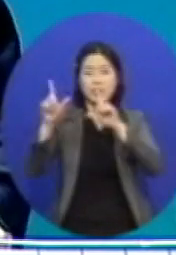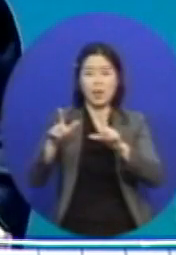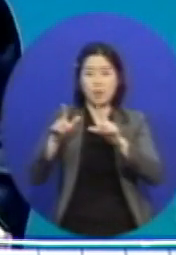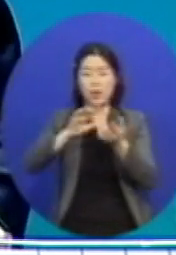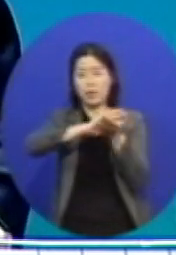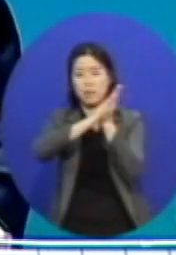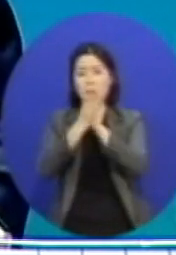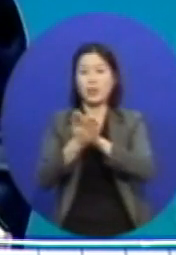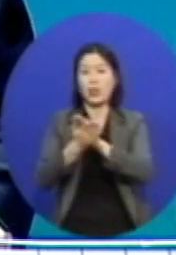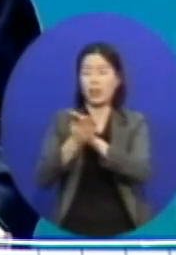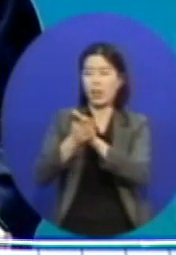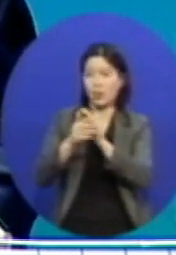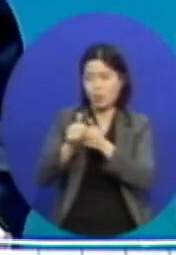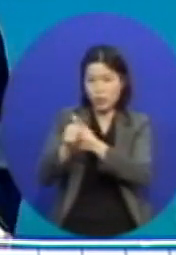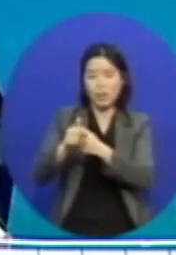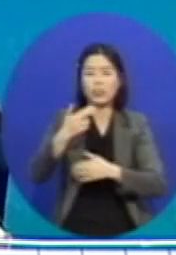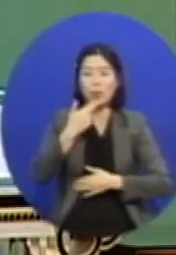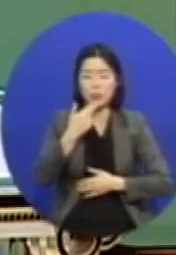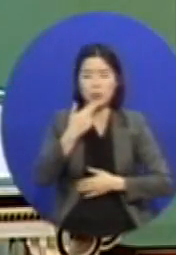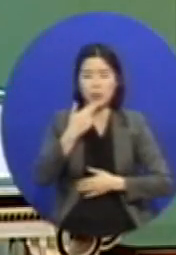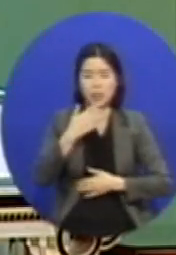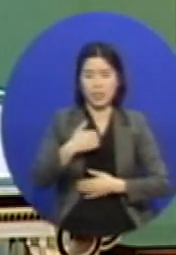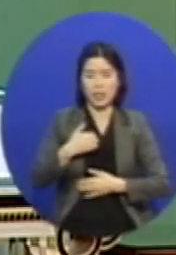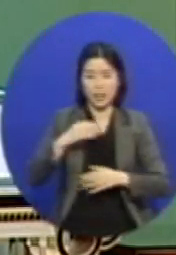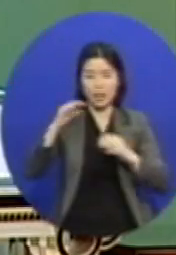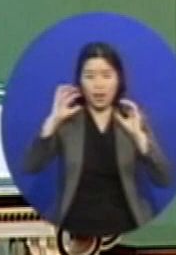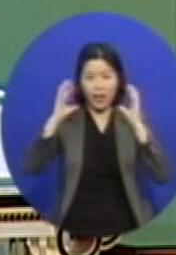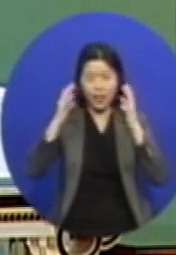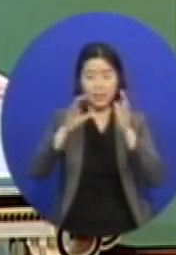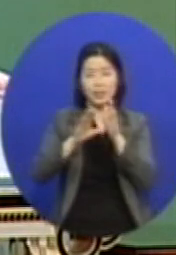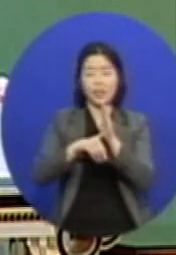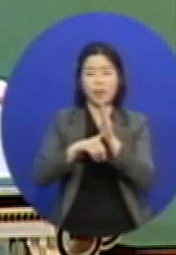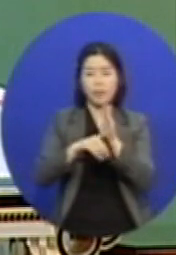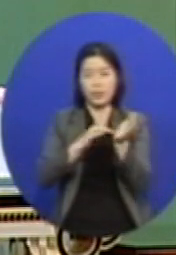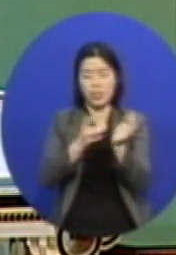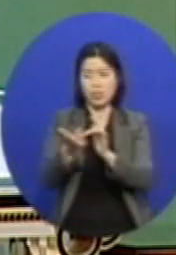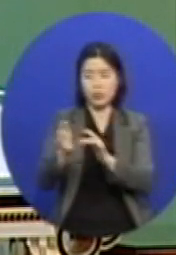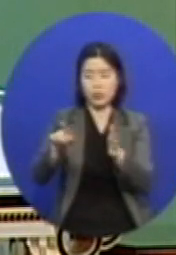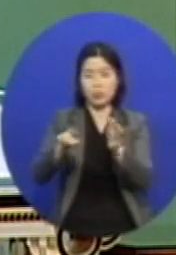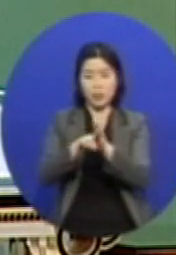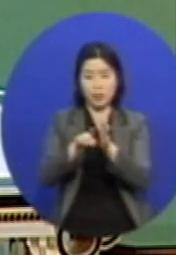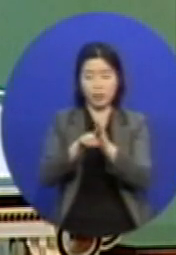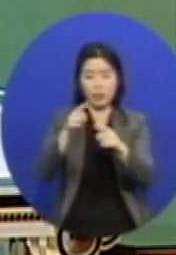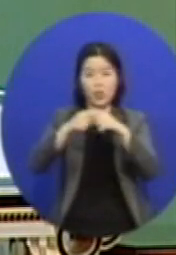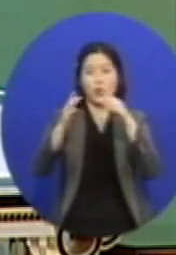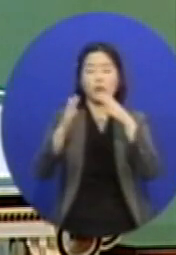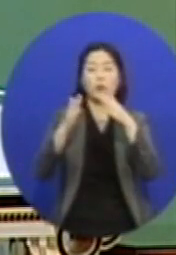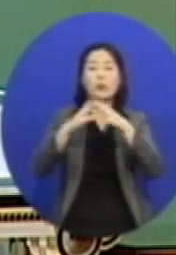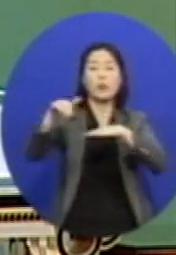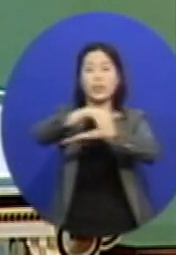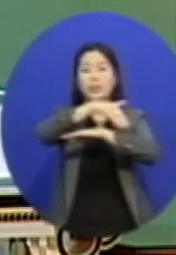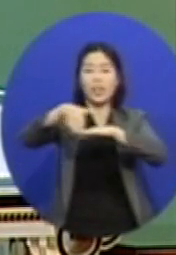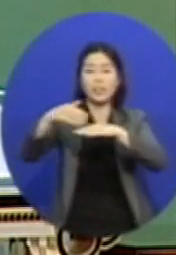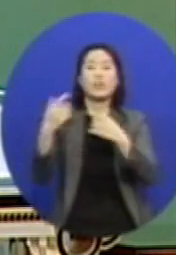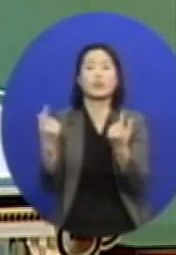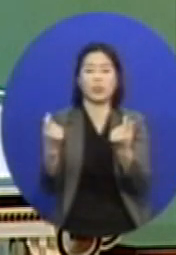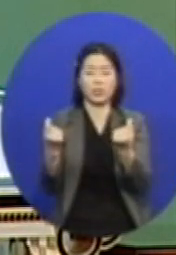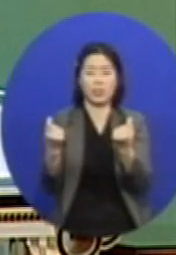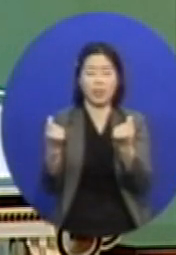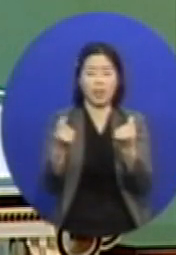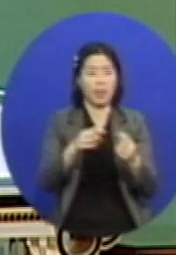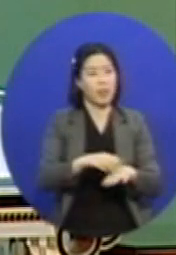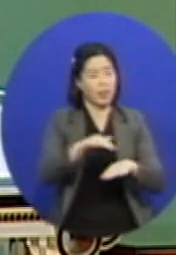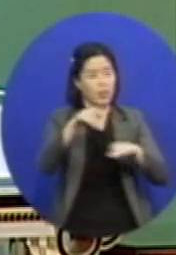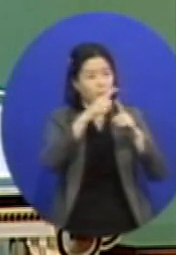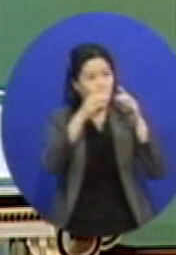따라 오는 겁니다 저는 어릴 때 예수 믿는 걸 교회 다니는 건 줄 알았어요 교회 다니는 게 곧 예수